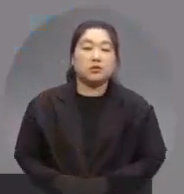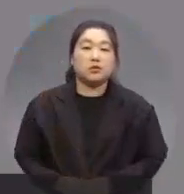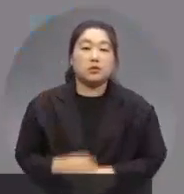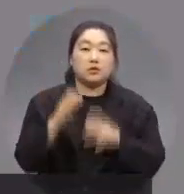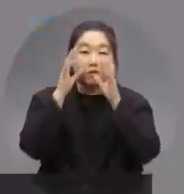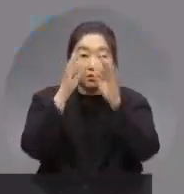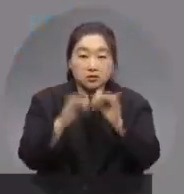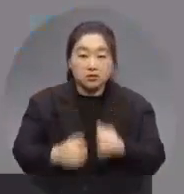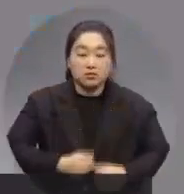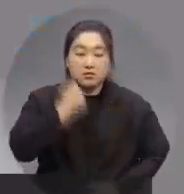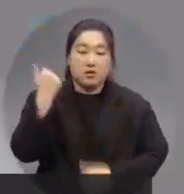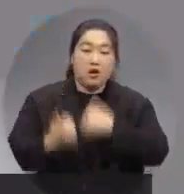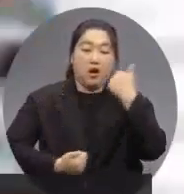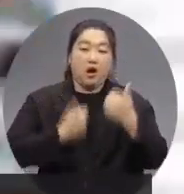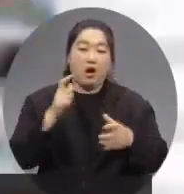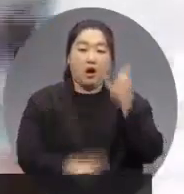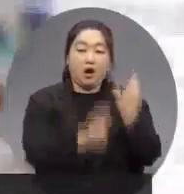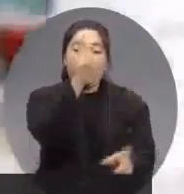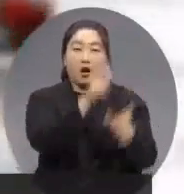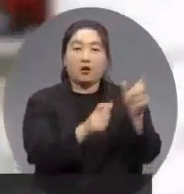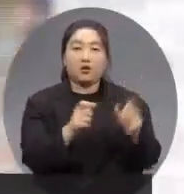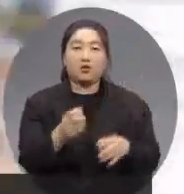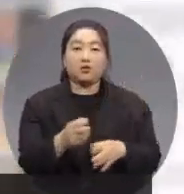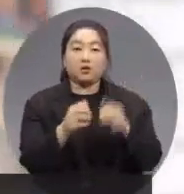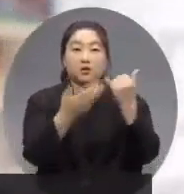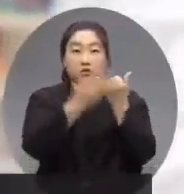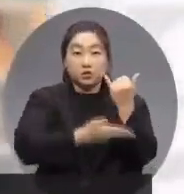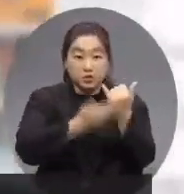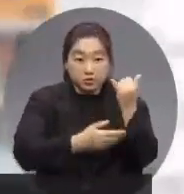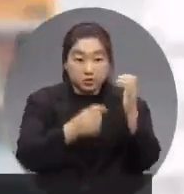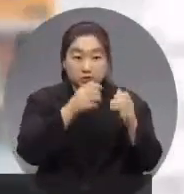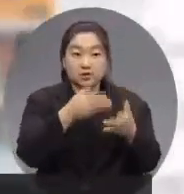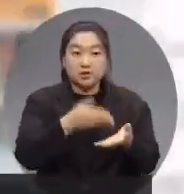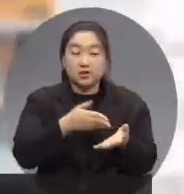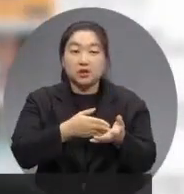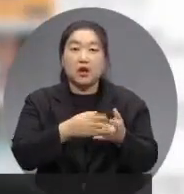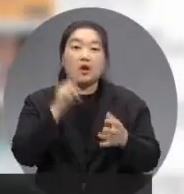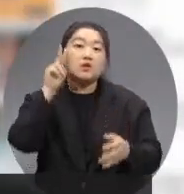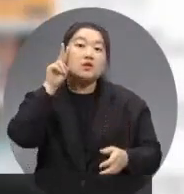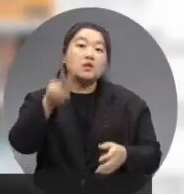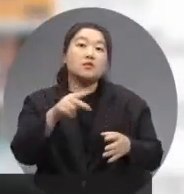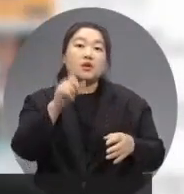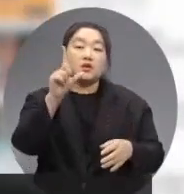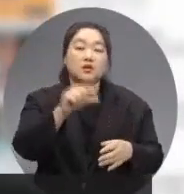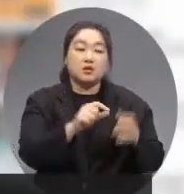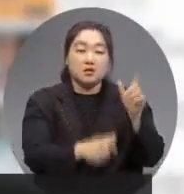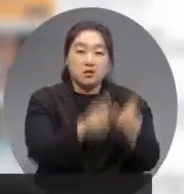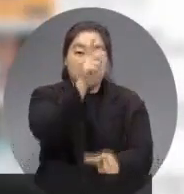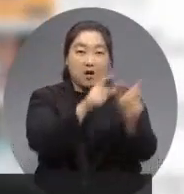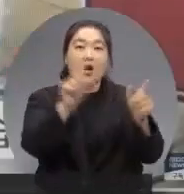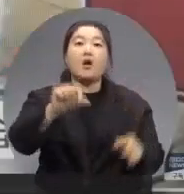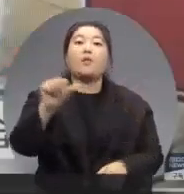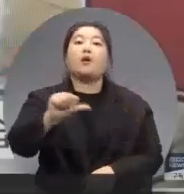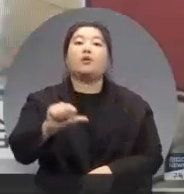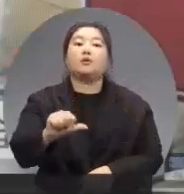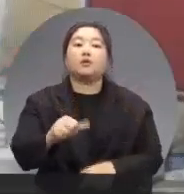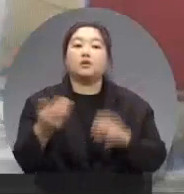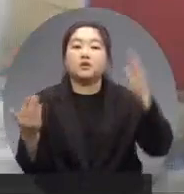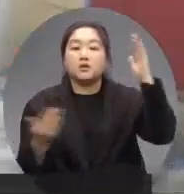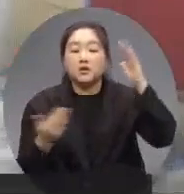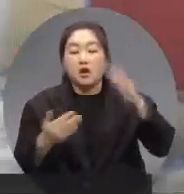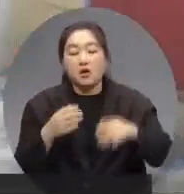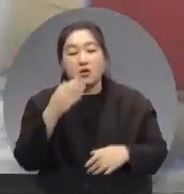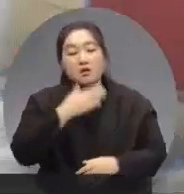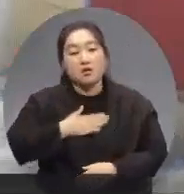시청자들의 공분도 쏟아졌습니다 sns에 공개된 기사에는 이틀 만에 15,000개가 넘는 댓글이 달렸는데 학생들이